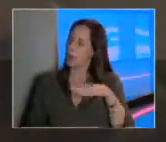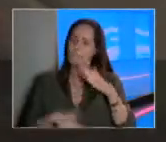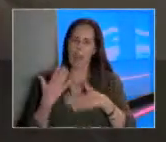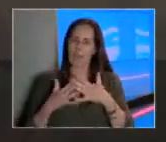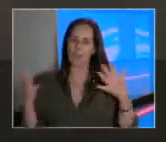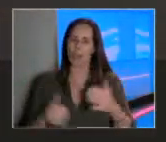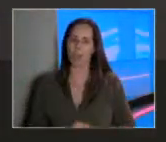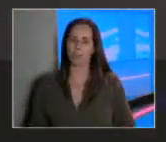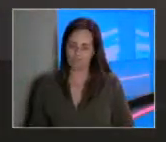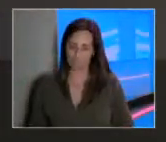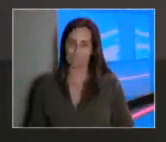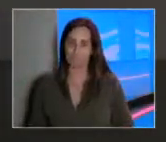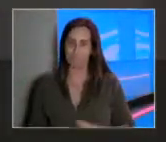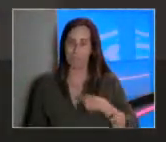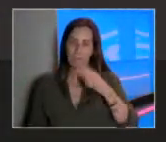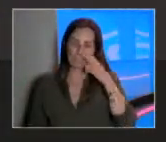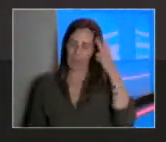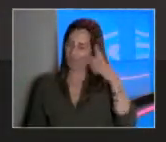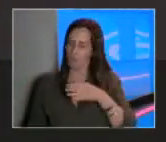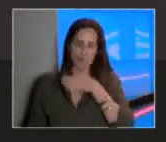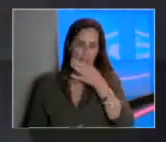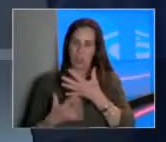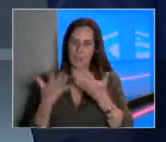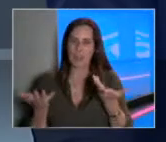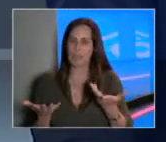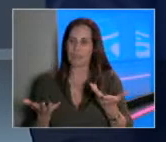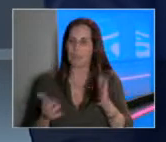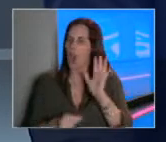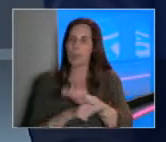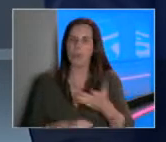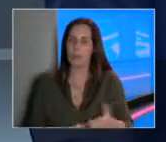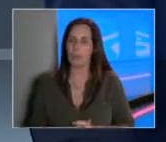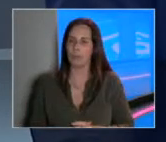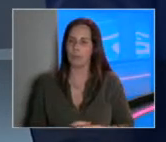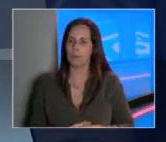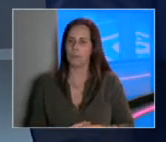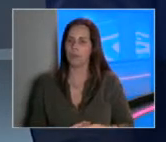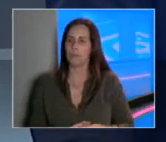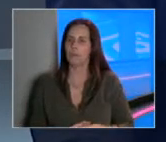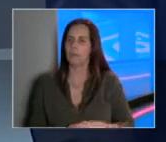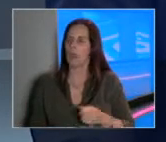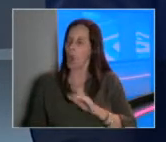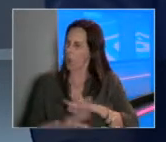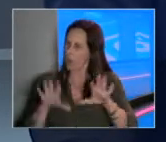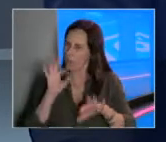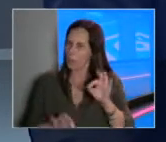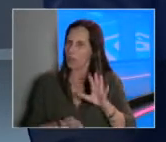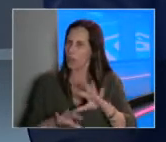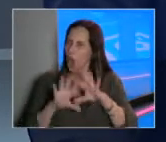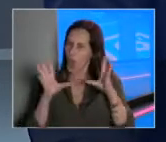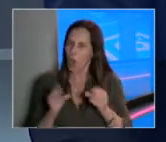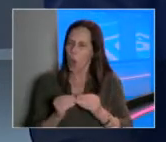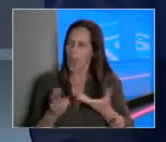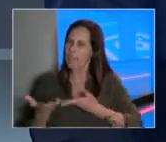לא נורמלי. אני מנסה באמת להבין, כמובן שזאת שאלת השאלות, איך זה הולך להשפיע. יותר מכך, לא רק על הבחירות האלה, אלא בכלל על